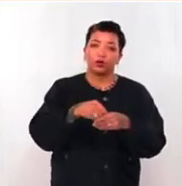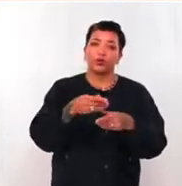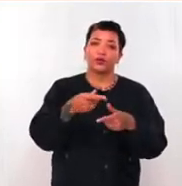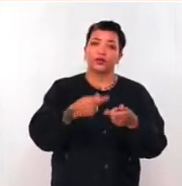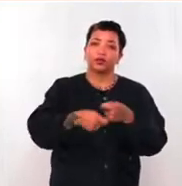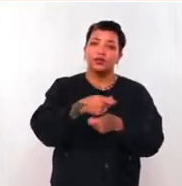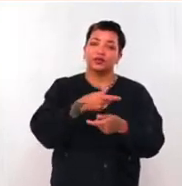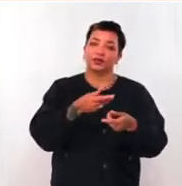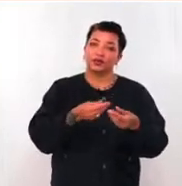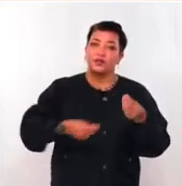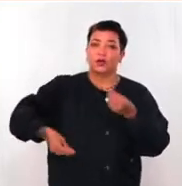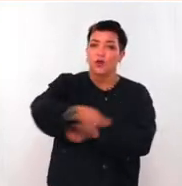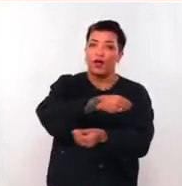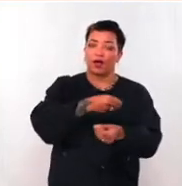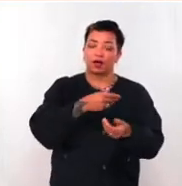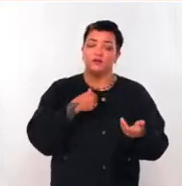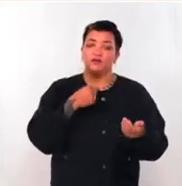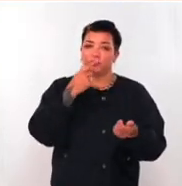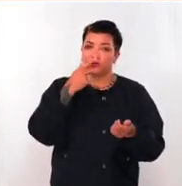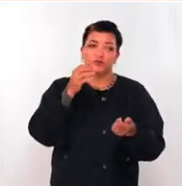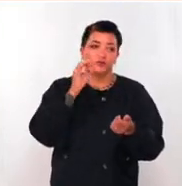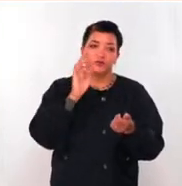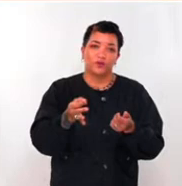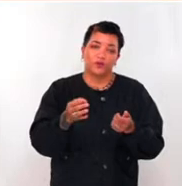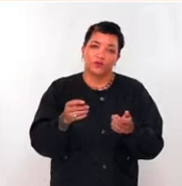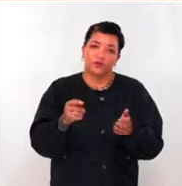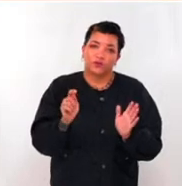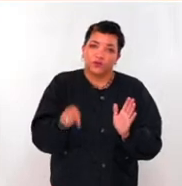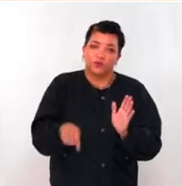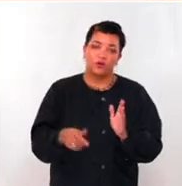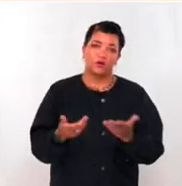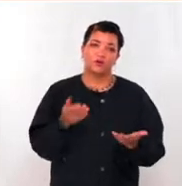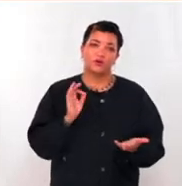Je pense que c'est vraiment indispensable que sur cette question-là,